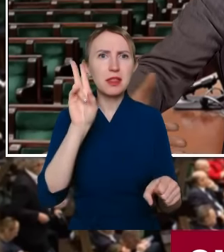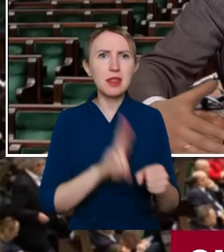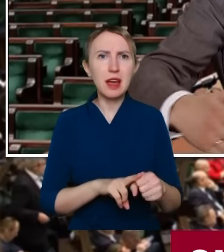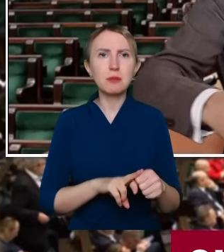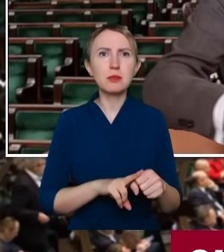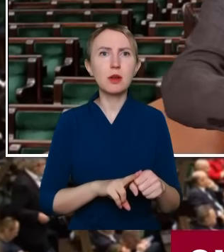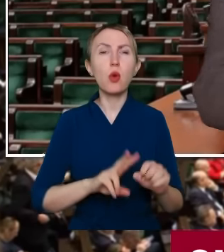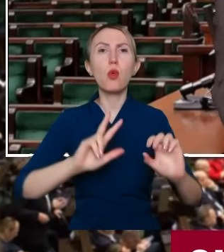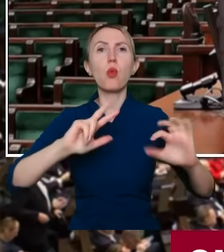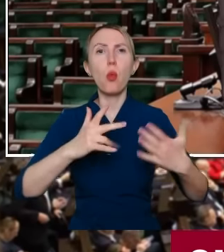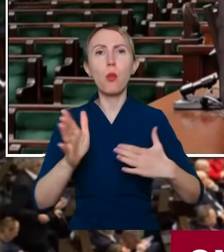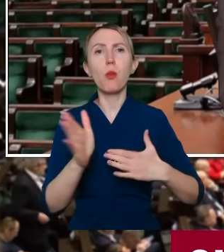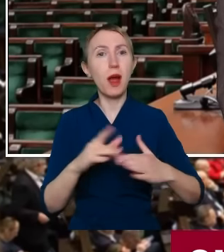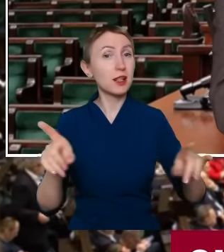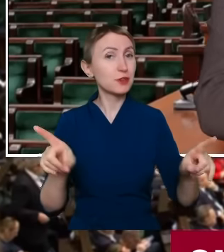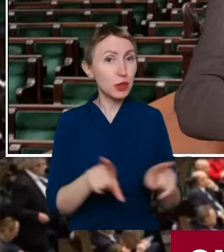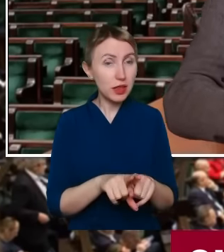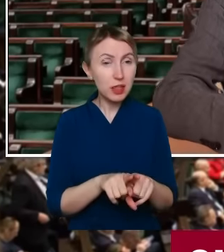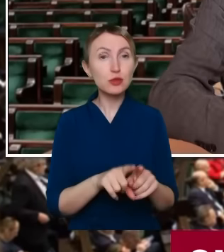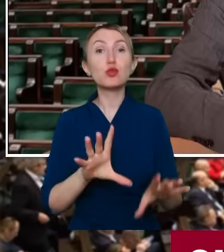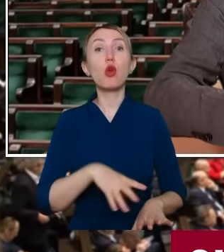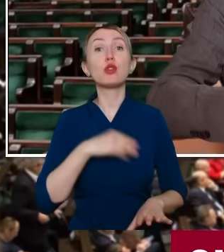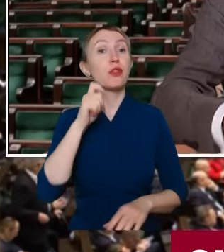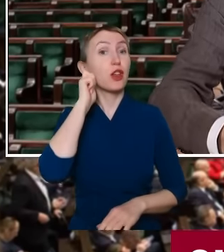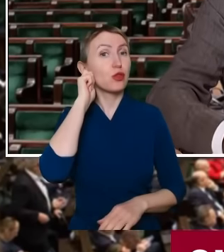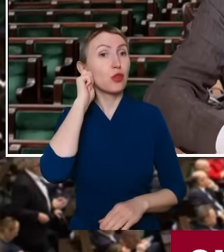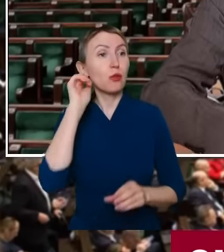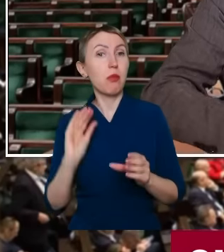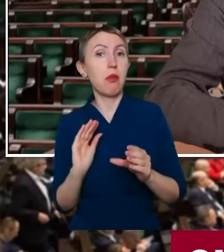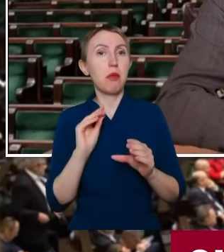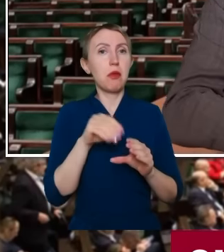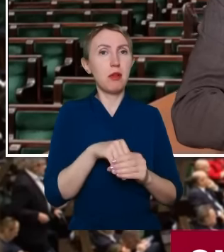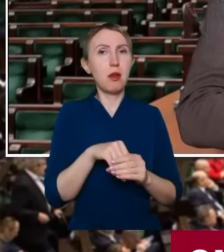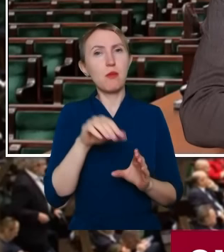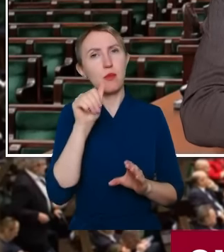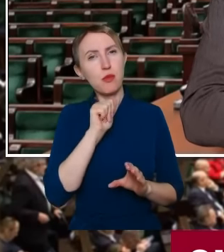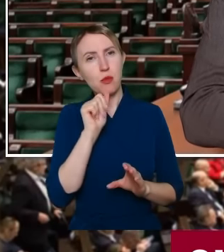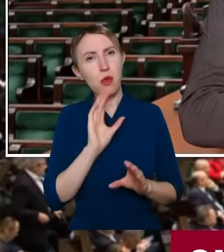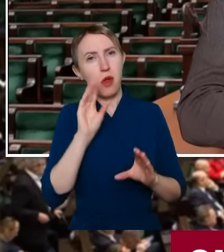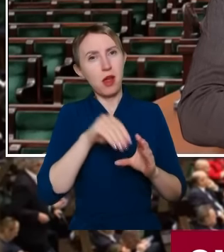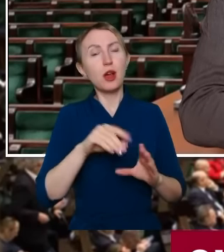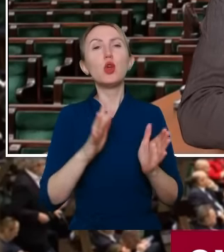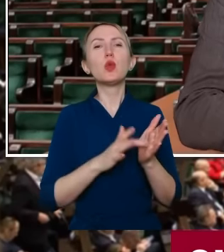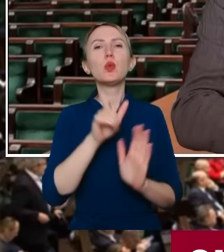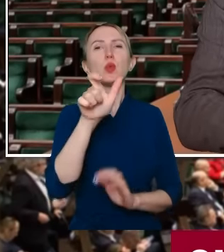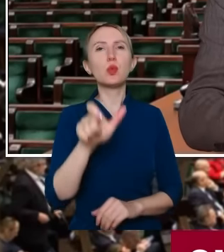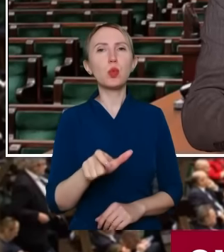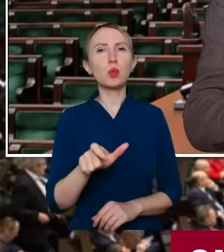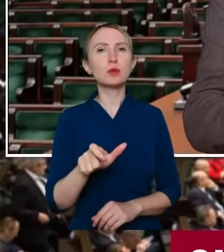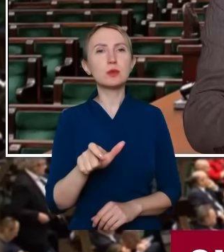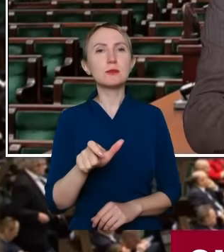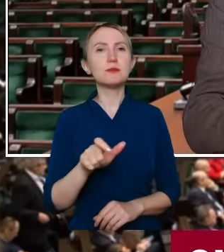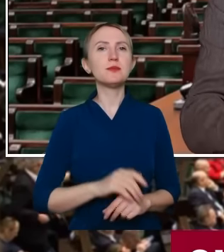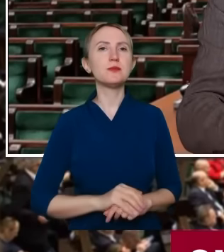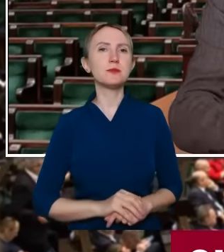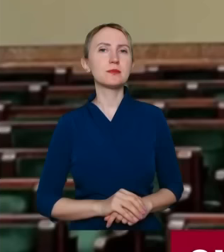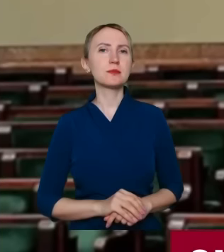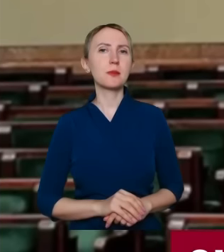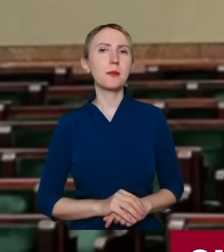8 marca i pod to święto kobiet też się podpiął czy próbuje się podpiąć Donald Tusk wekslu jąc i trochę